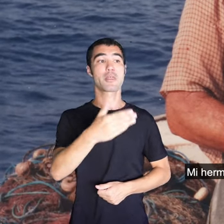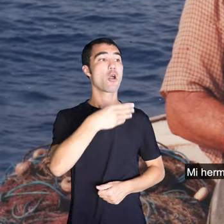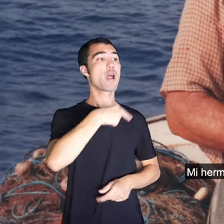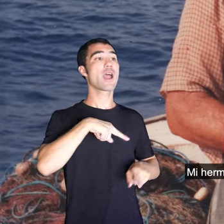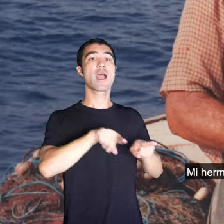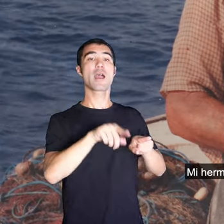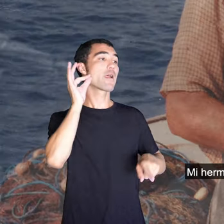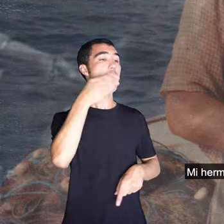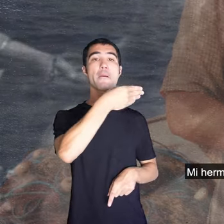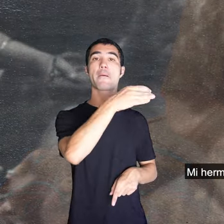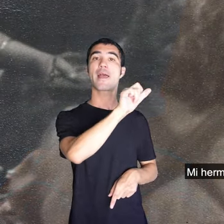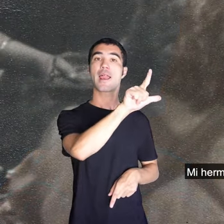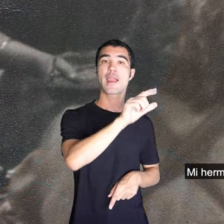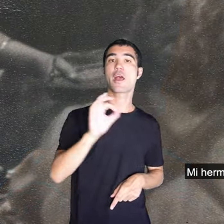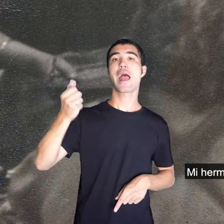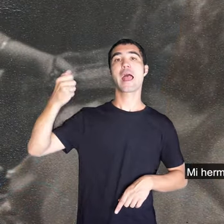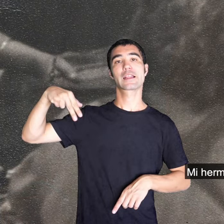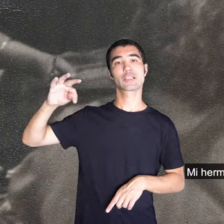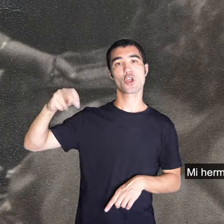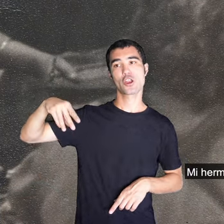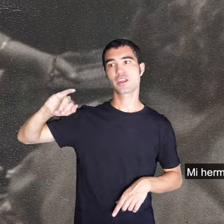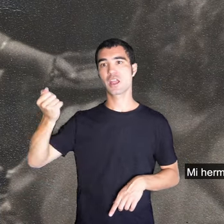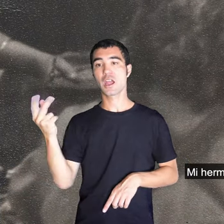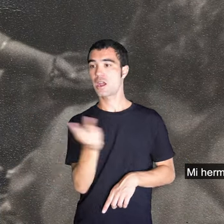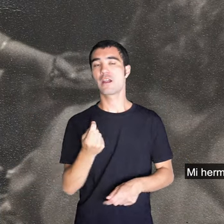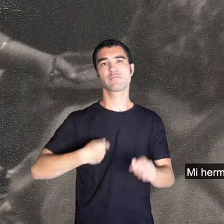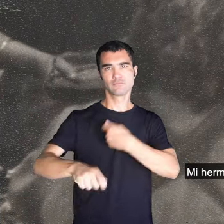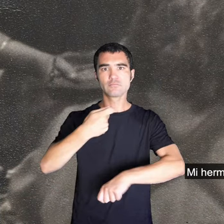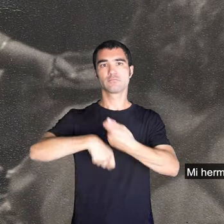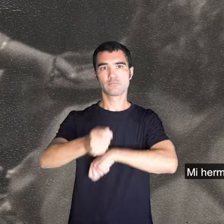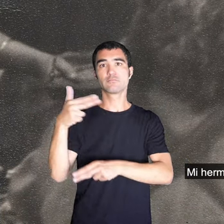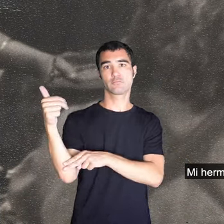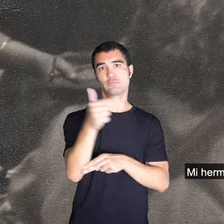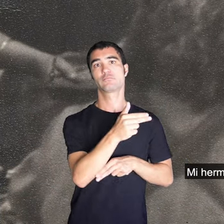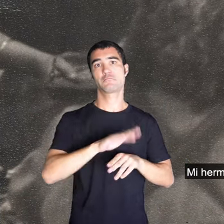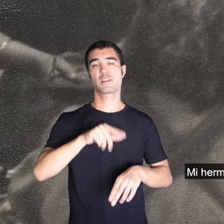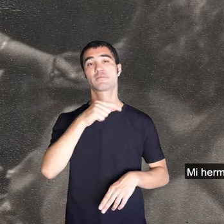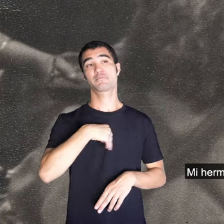Bel i això en Antònia, que venien el peix per aquesta...